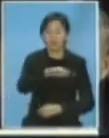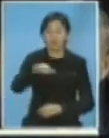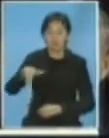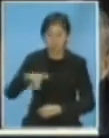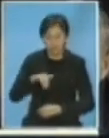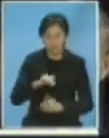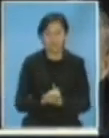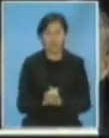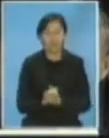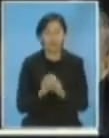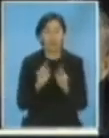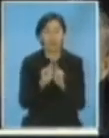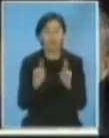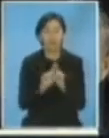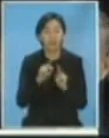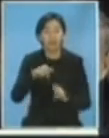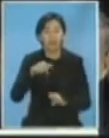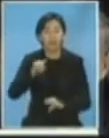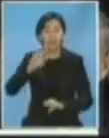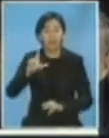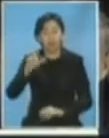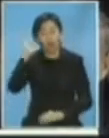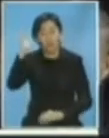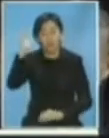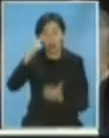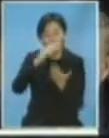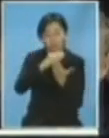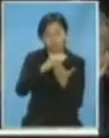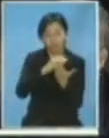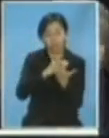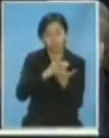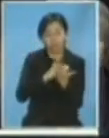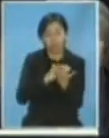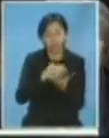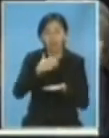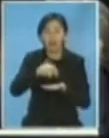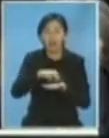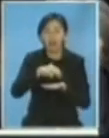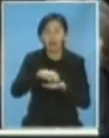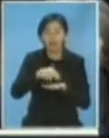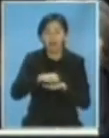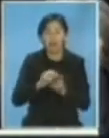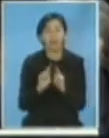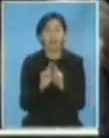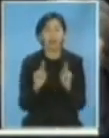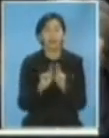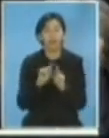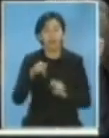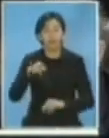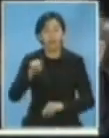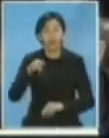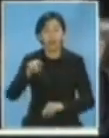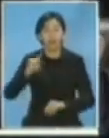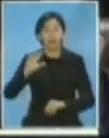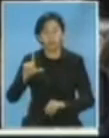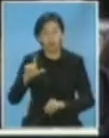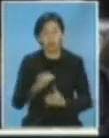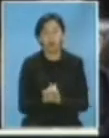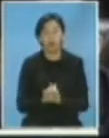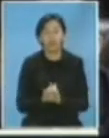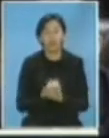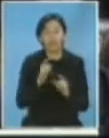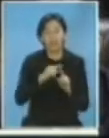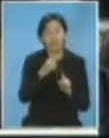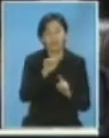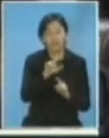ชุมปิดการอภิปรายทั้งที่ยังเหลือสมาชิกอีกหลายคนที่รอการอภิปรายอยู่ค่ะซึ่งเป็นการกระท